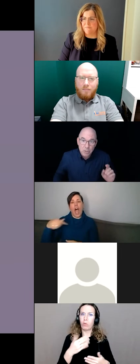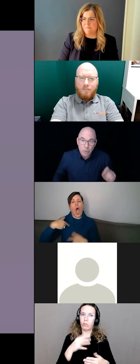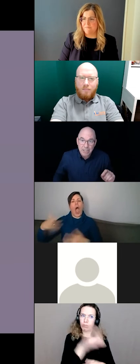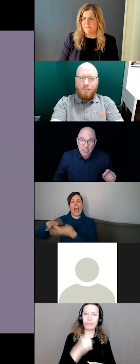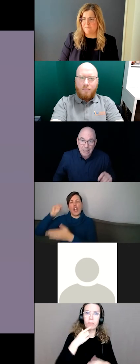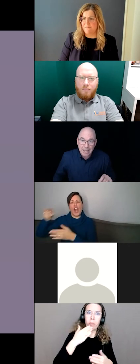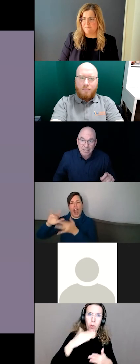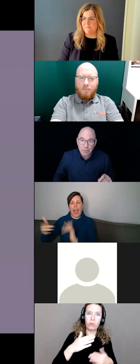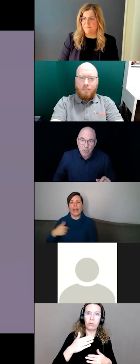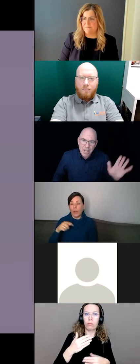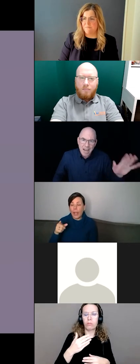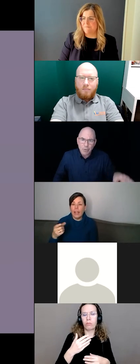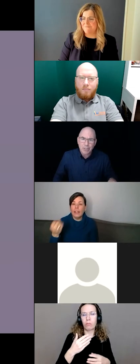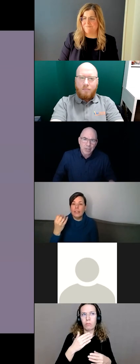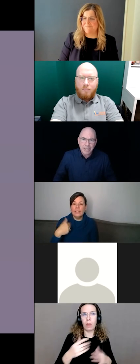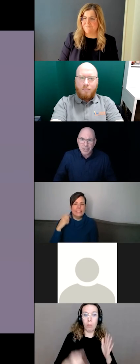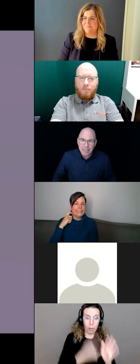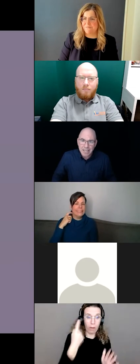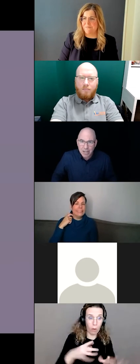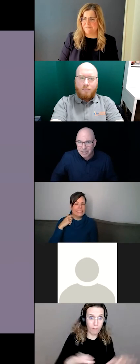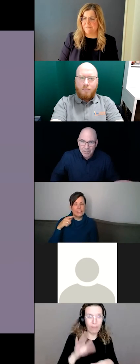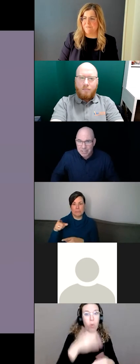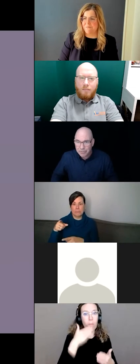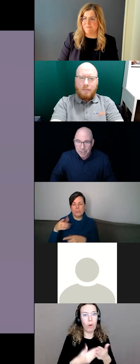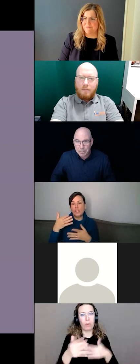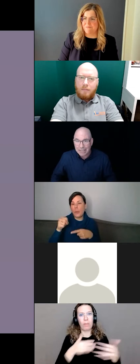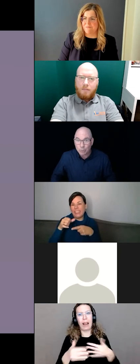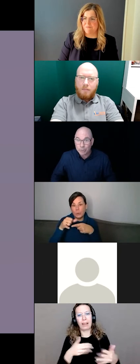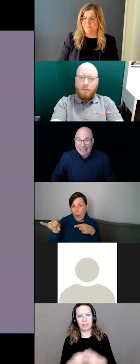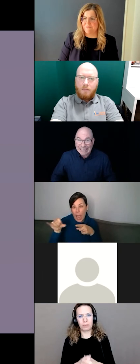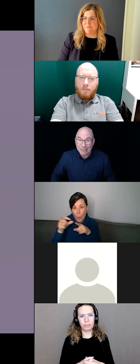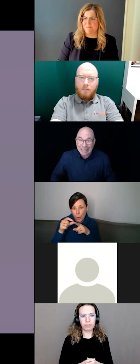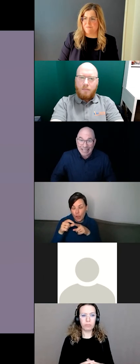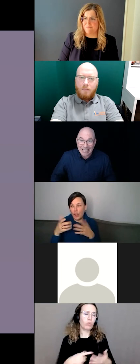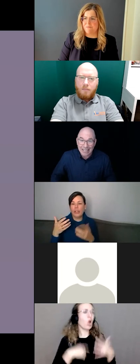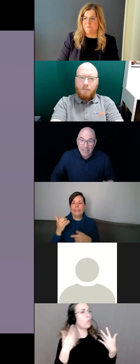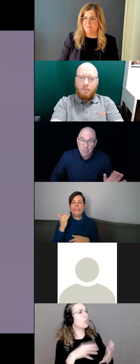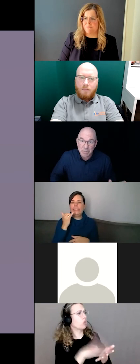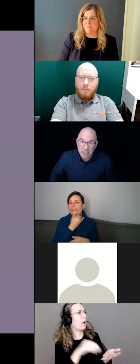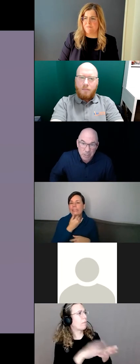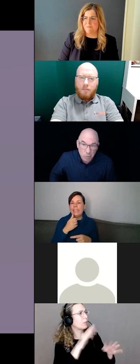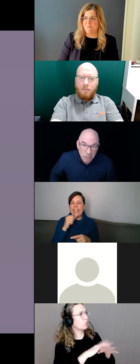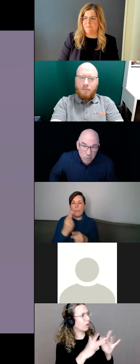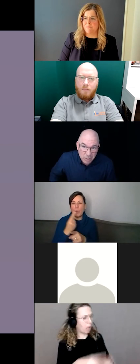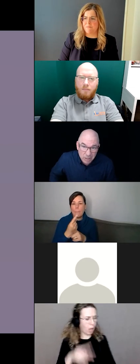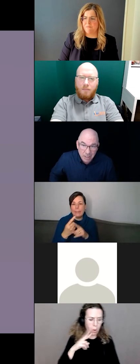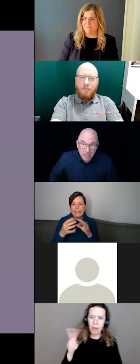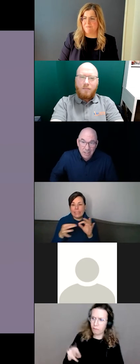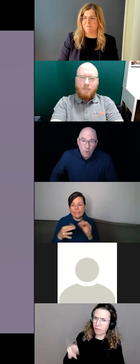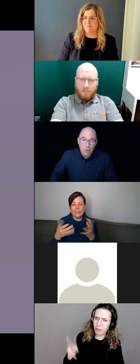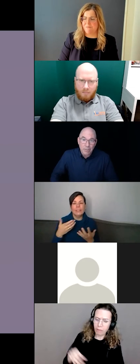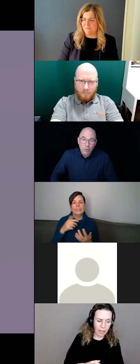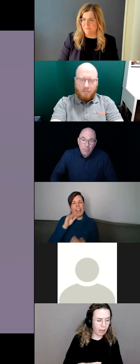expérience. Oui, j'ai déjà appris ça en ligne. Ah oui, réellement? Bon, tu as